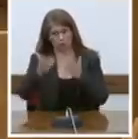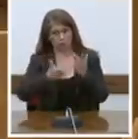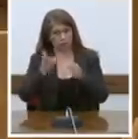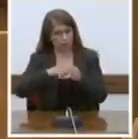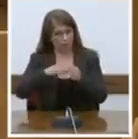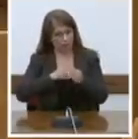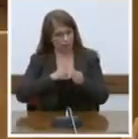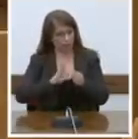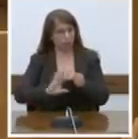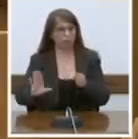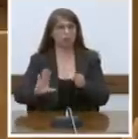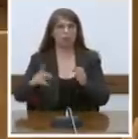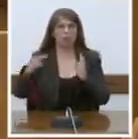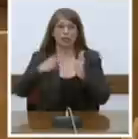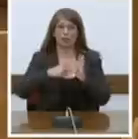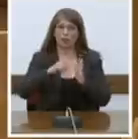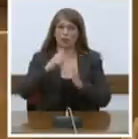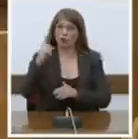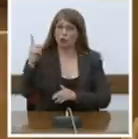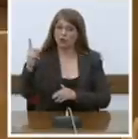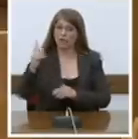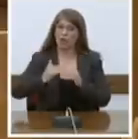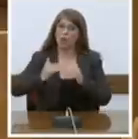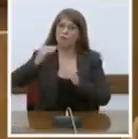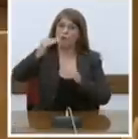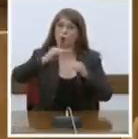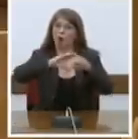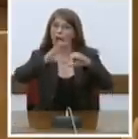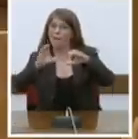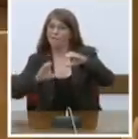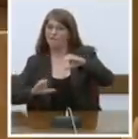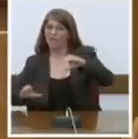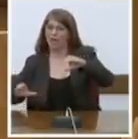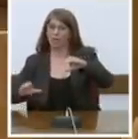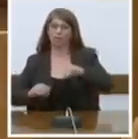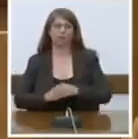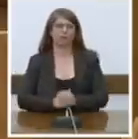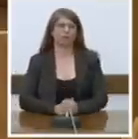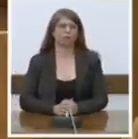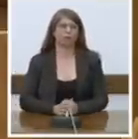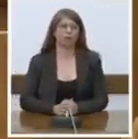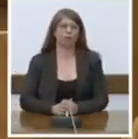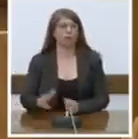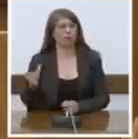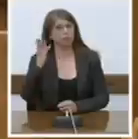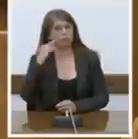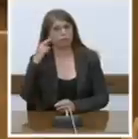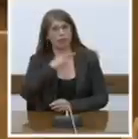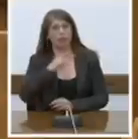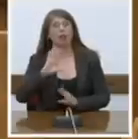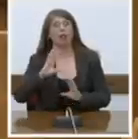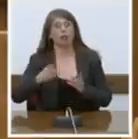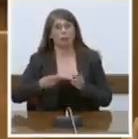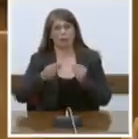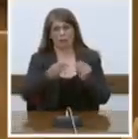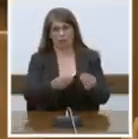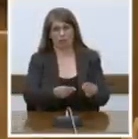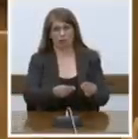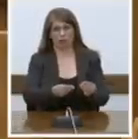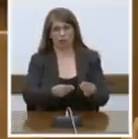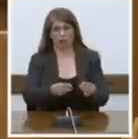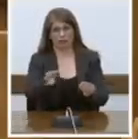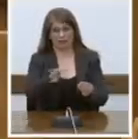2021 στη Βόρεια Εύβοια. Άκουσα τον Πρωθυπουργό να λέει ότι δεν θα παραδώσουμε τα